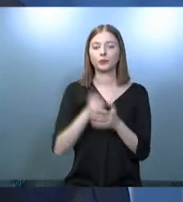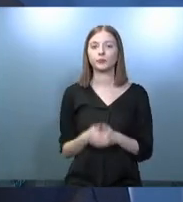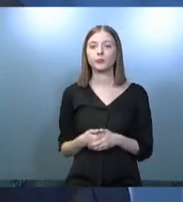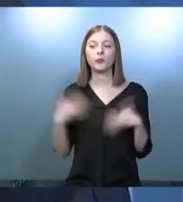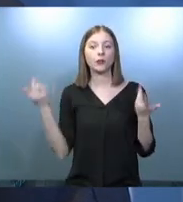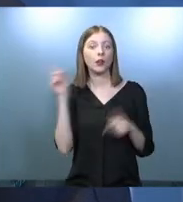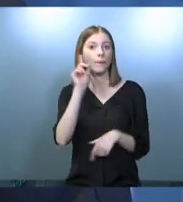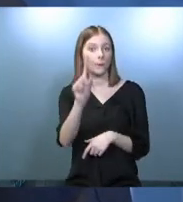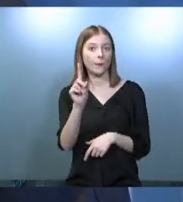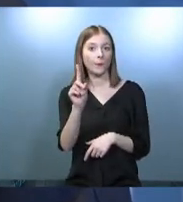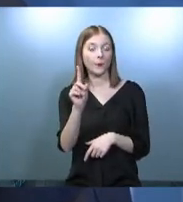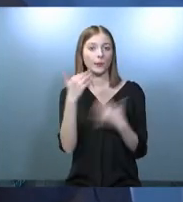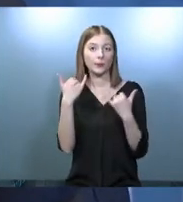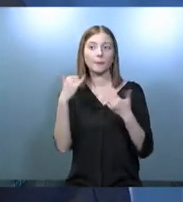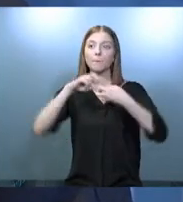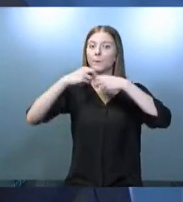tas problemas,